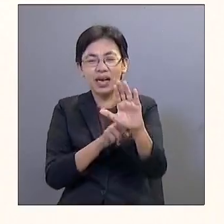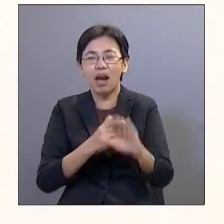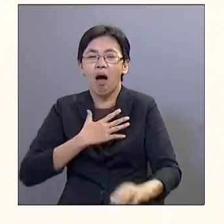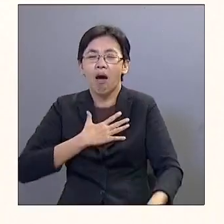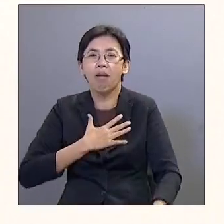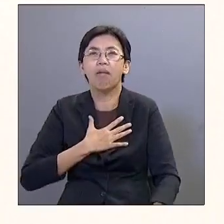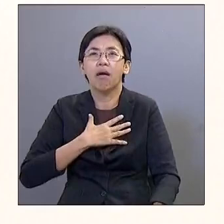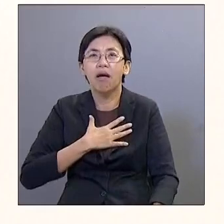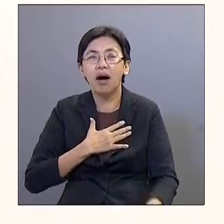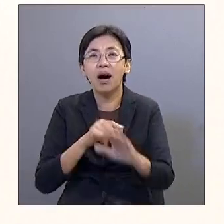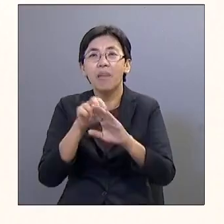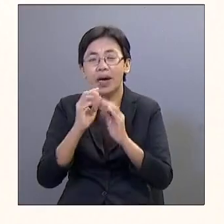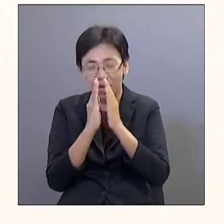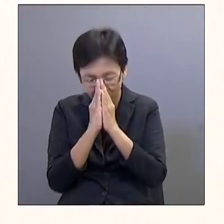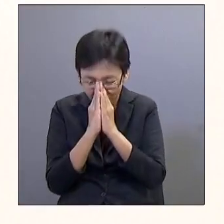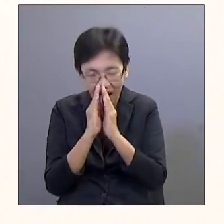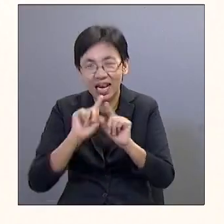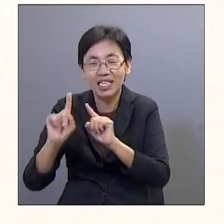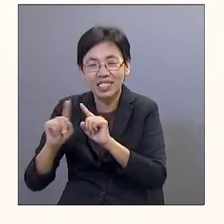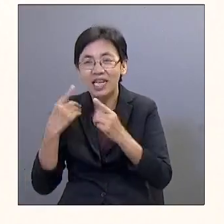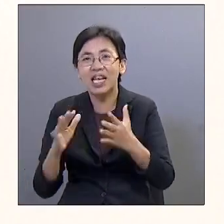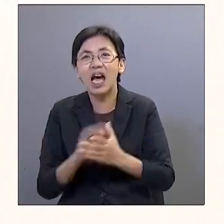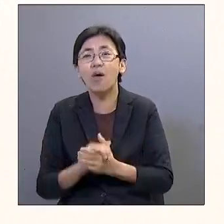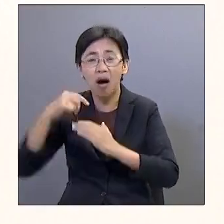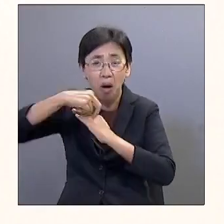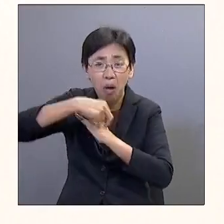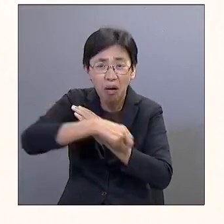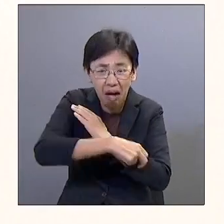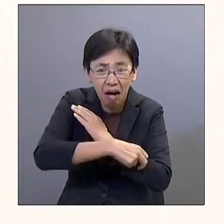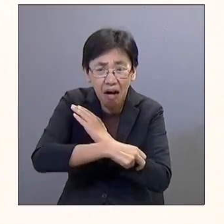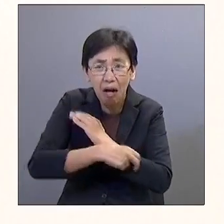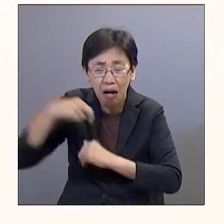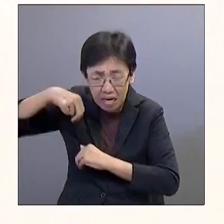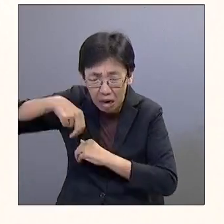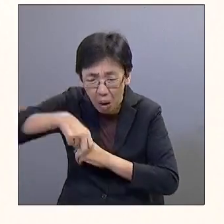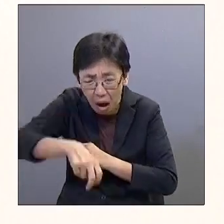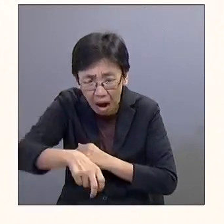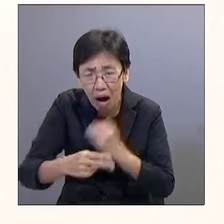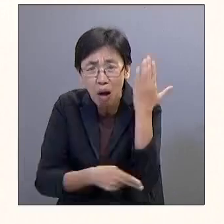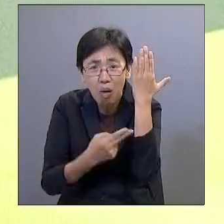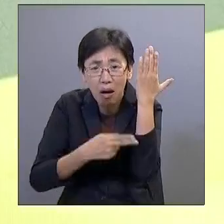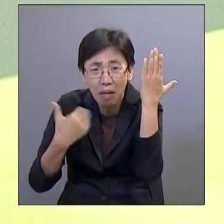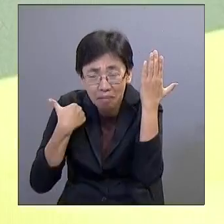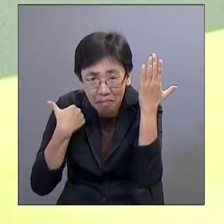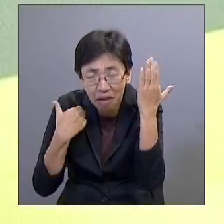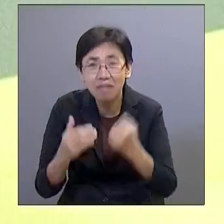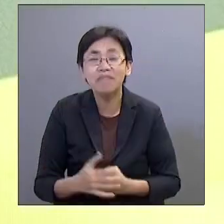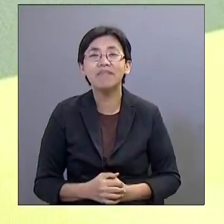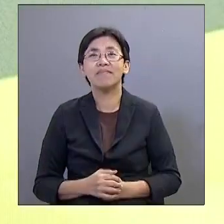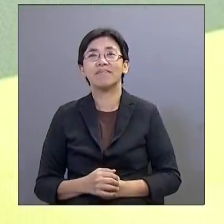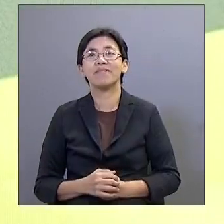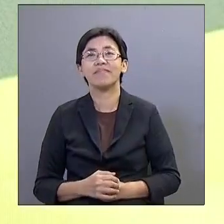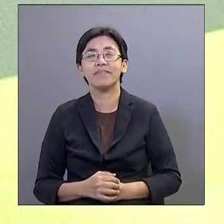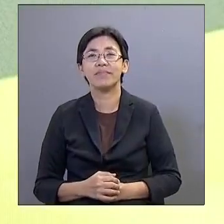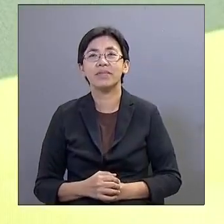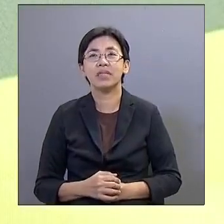พอขึ้นไปเสร็จไบพาสเสร็จปุ๊บขอพรเสร็จต้องเดินลงอีกเหรอข้างบนมีโรงแรมไหม จริงๆ ได้ประสบการณ์ ใช่เดินล